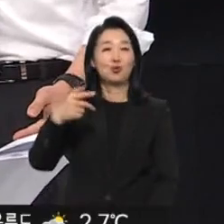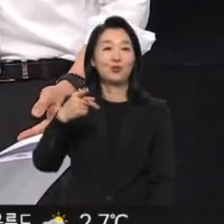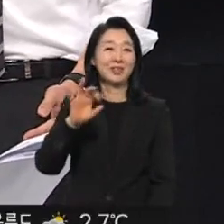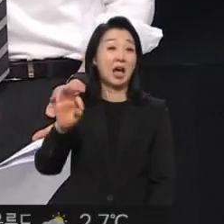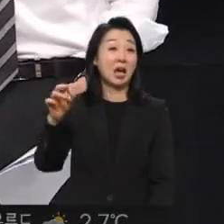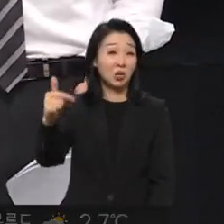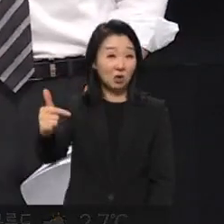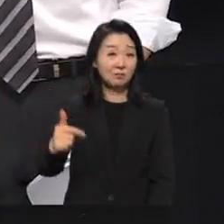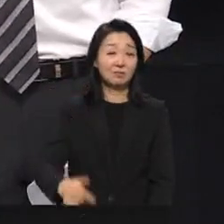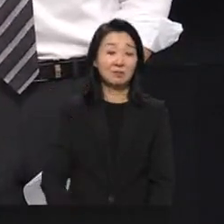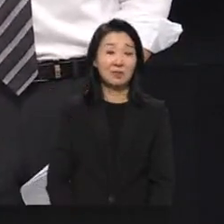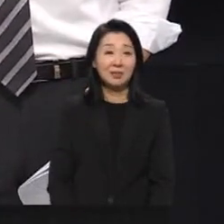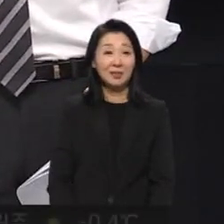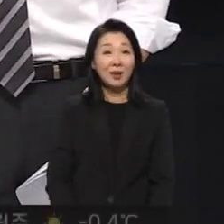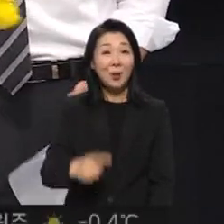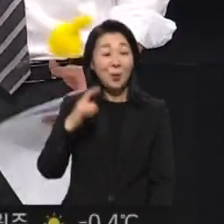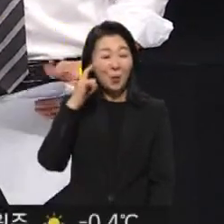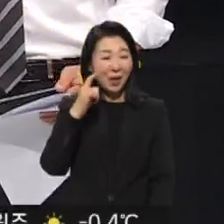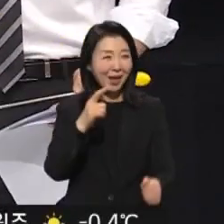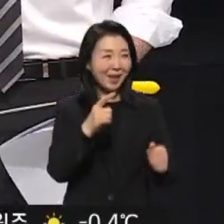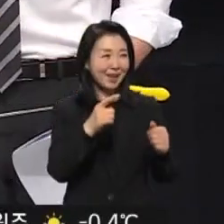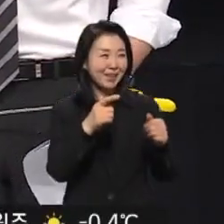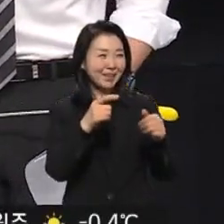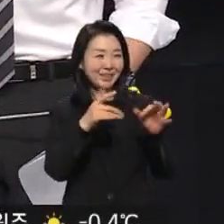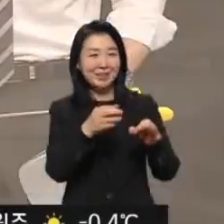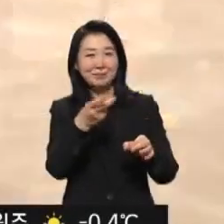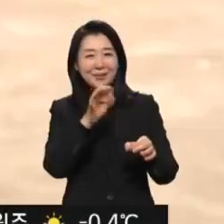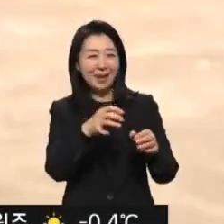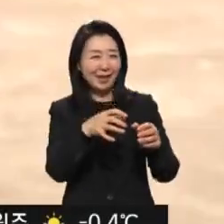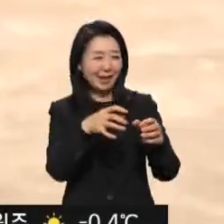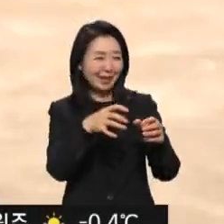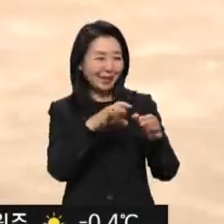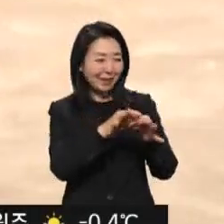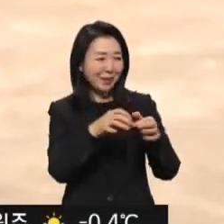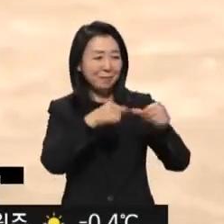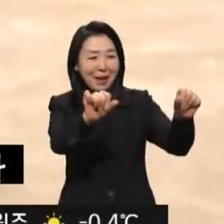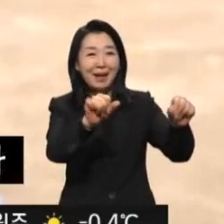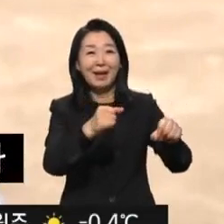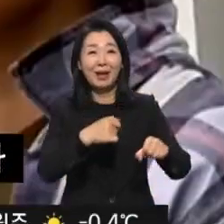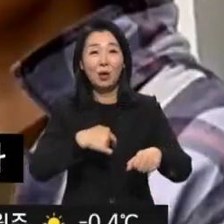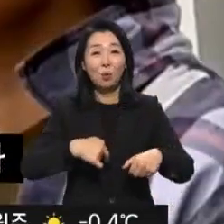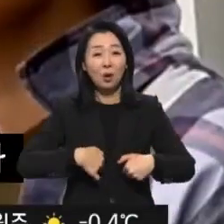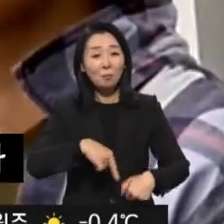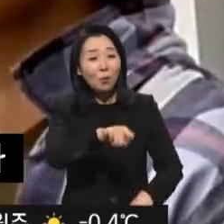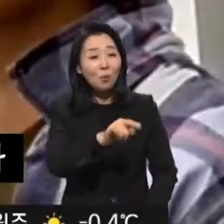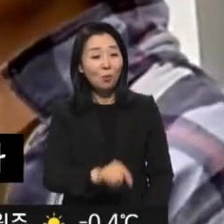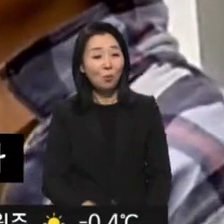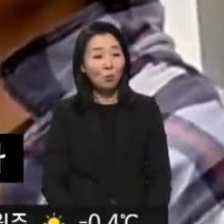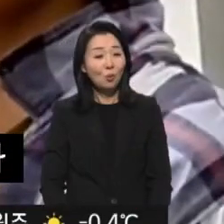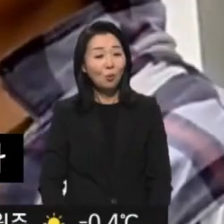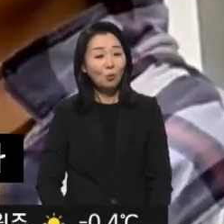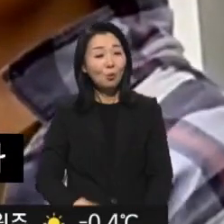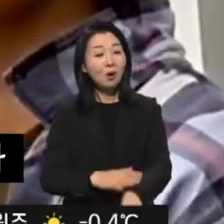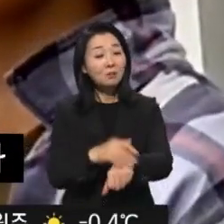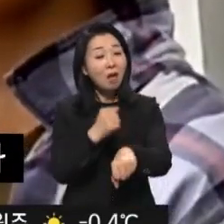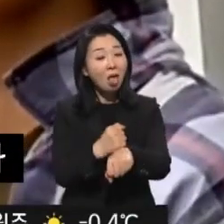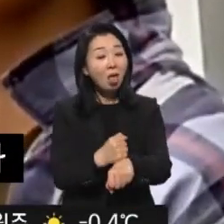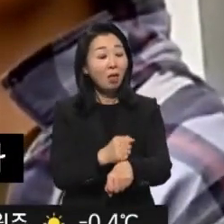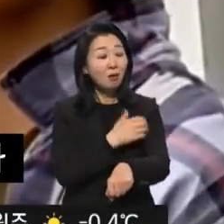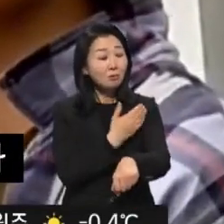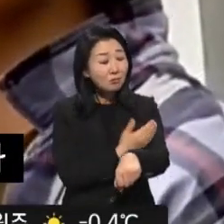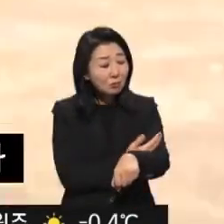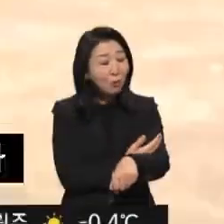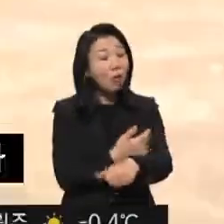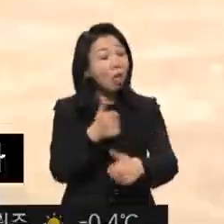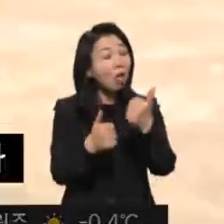의원인데요. 김장 쪽을 한번 깨보겠다고 했습니다. 뭐? 네가 하도 잘 친다 해서 실력의 자궁을